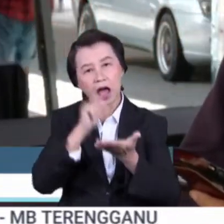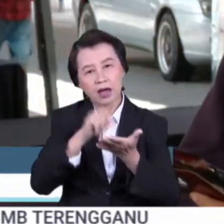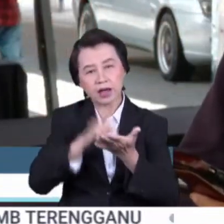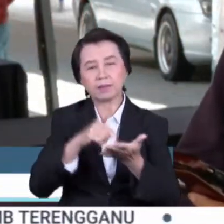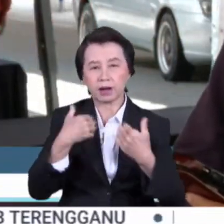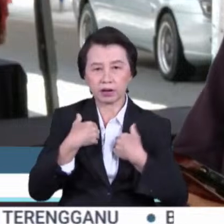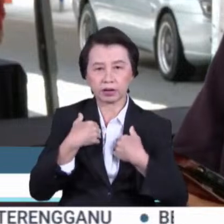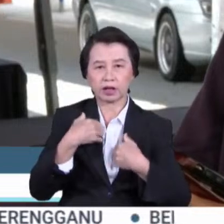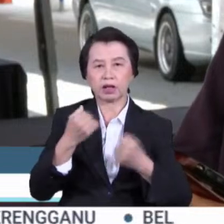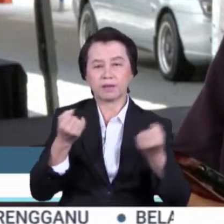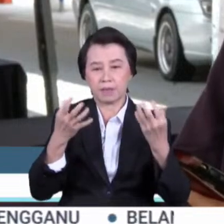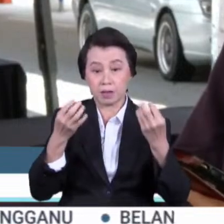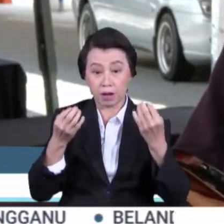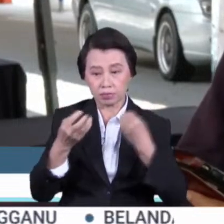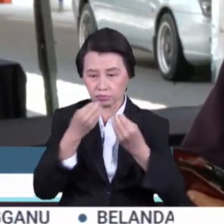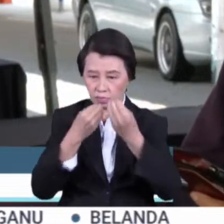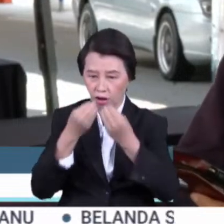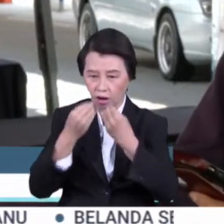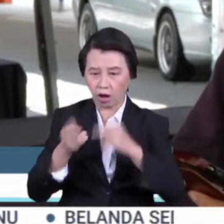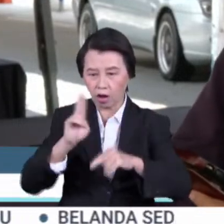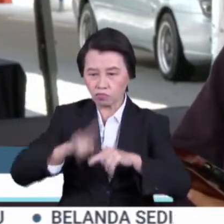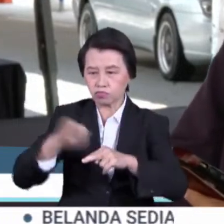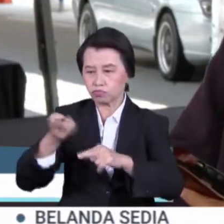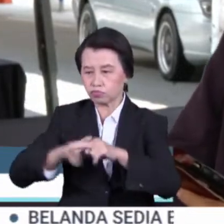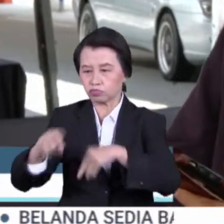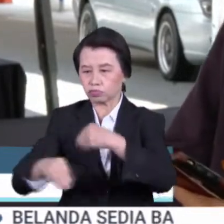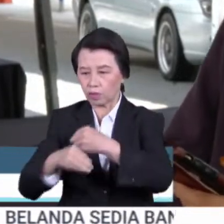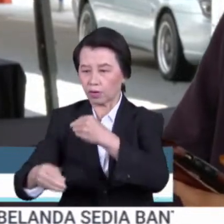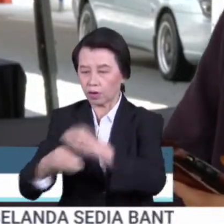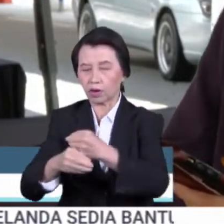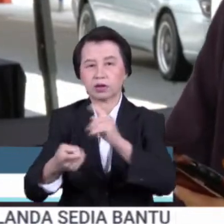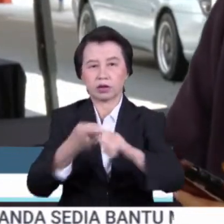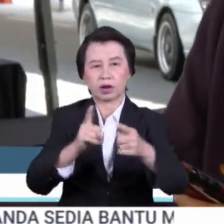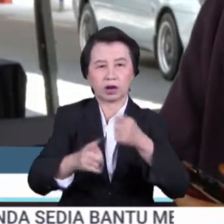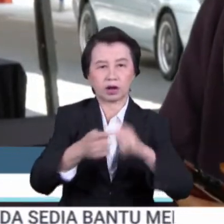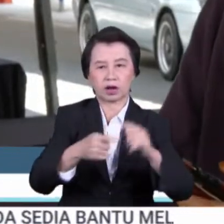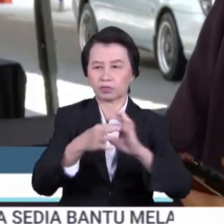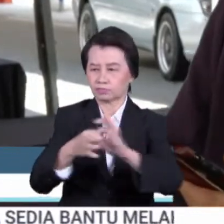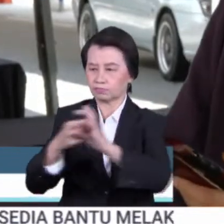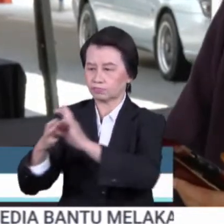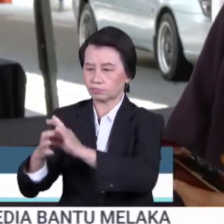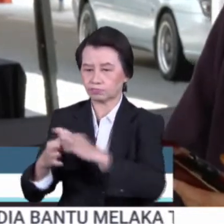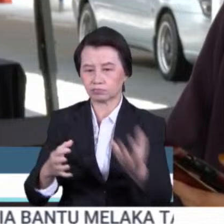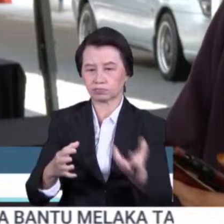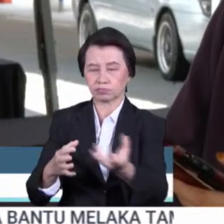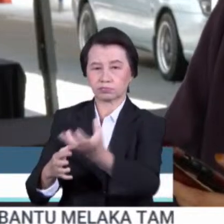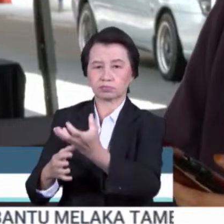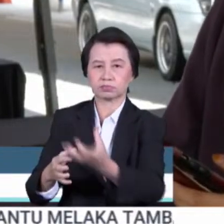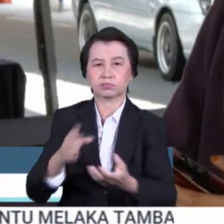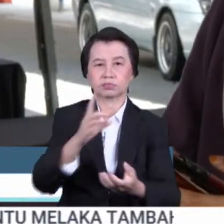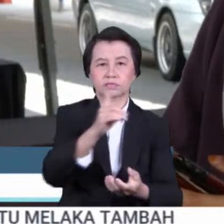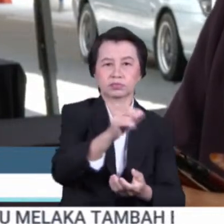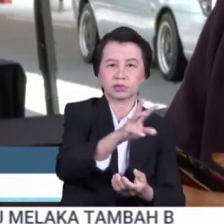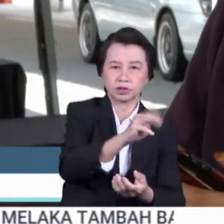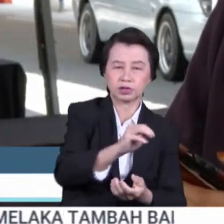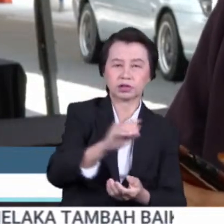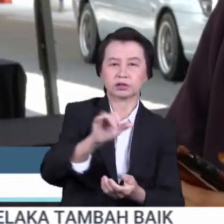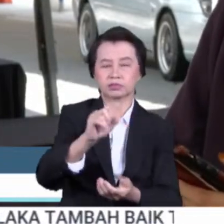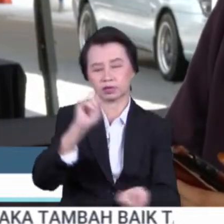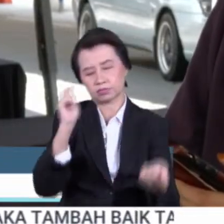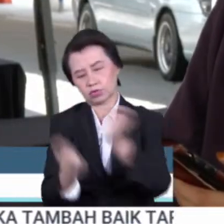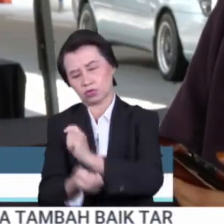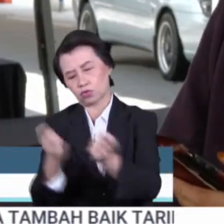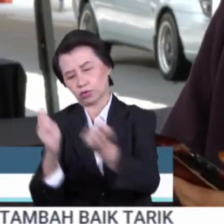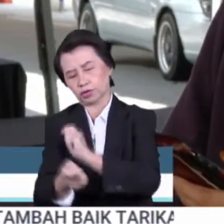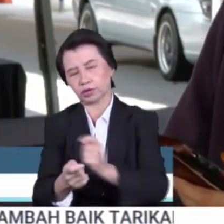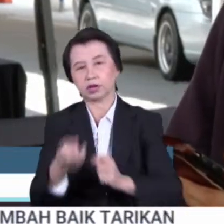dan kita juga ada makanan-makanan tambahan oleh rakan strategik kita seperti dimsum, roti canai,